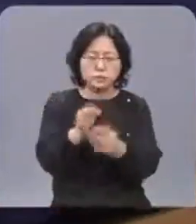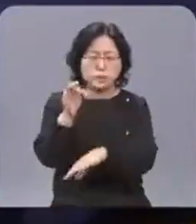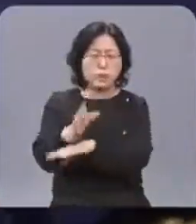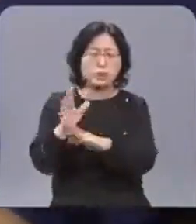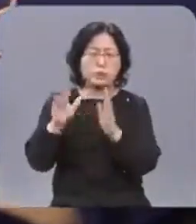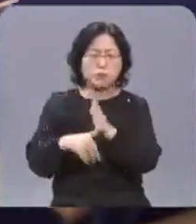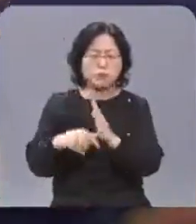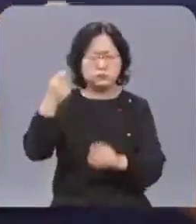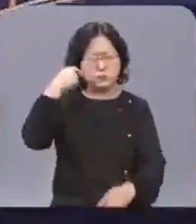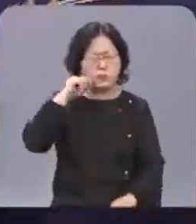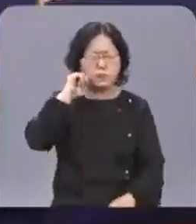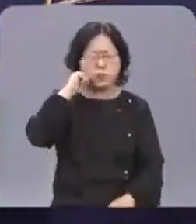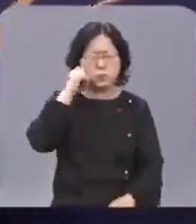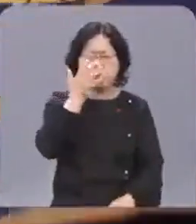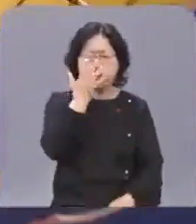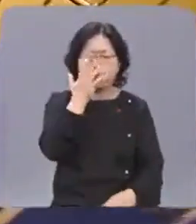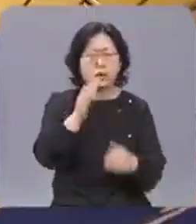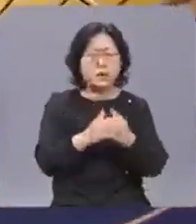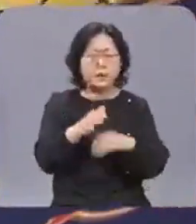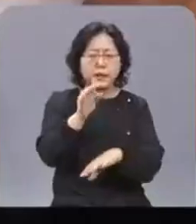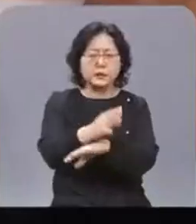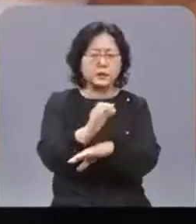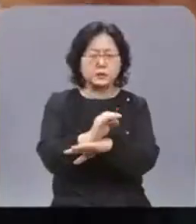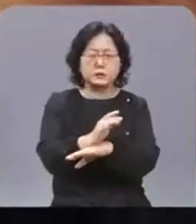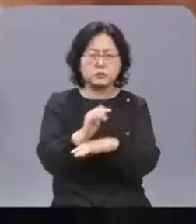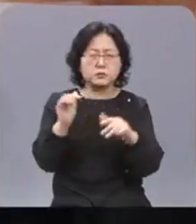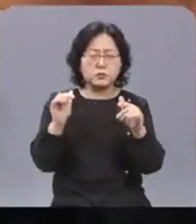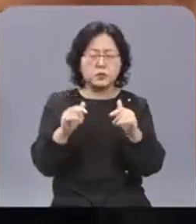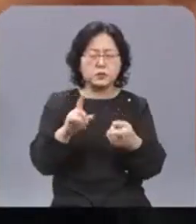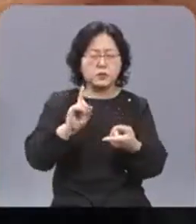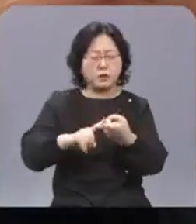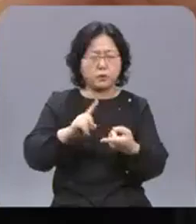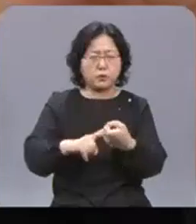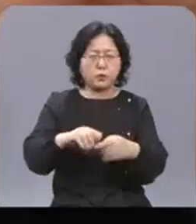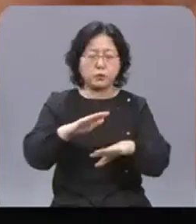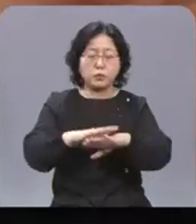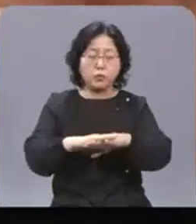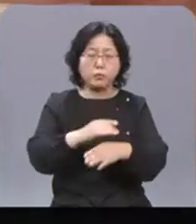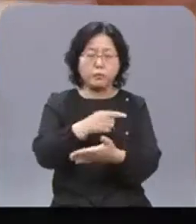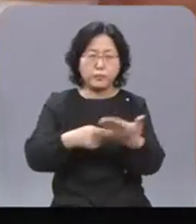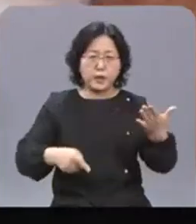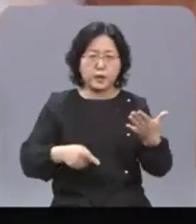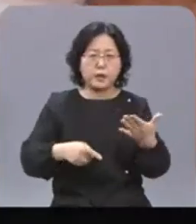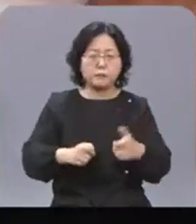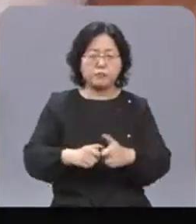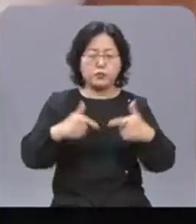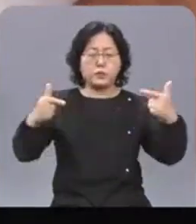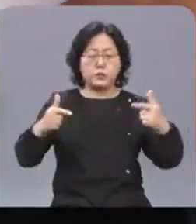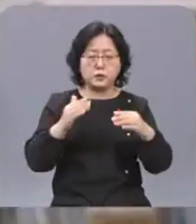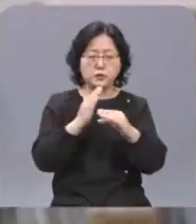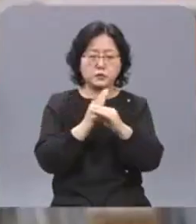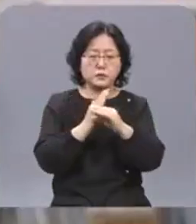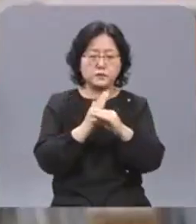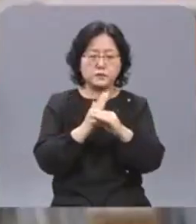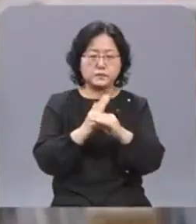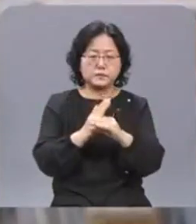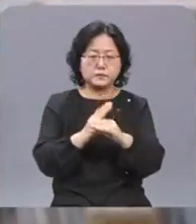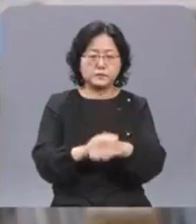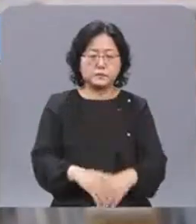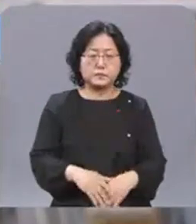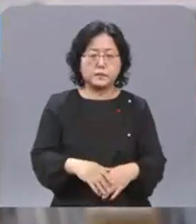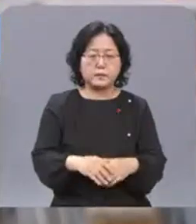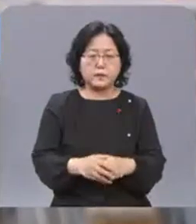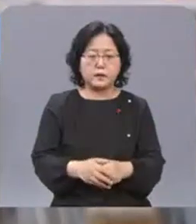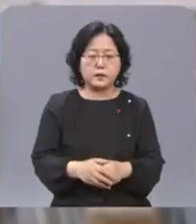입장에선 체감이 어려우니 소비는 늘지 않고 농가 피해만 불어나는 악순환이 우려됩니다.